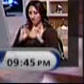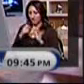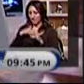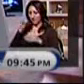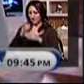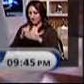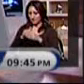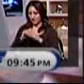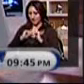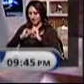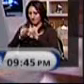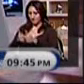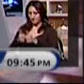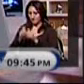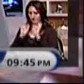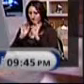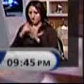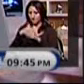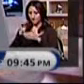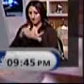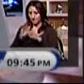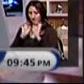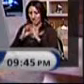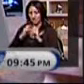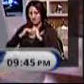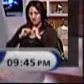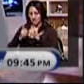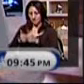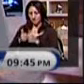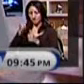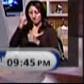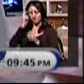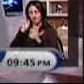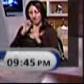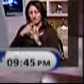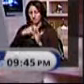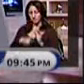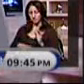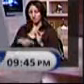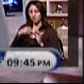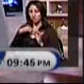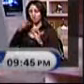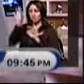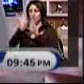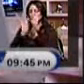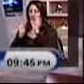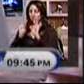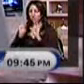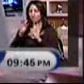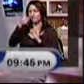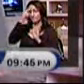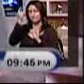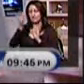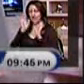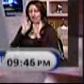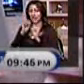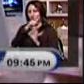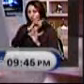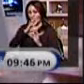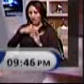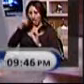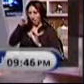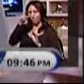ان انا مانيش من مؤيدي البلد، بس انا كمواطن يعني انا شخصيا من مؤيدي الدكتور البلد، نفترض انه وانا